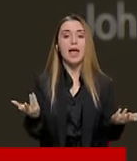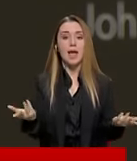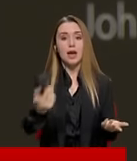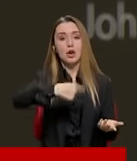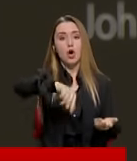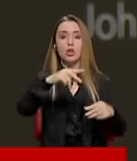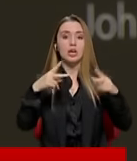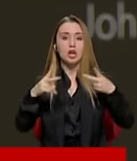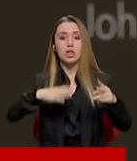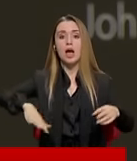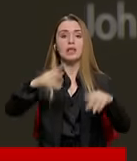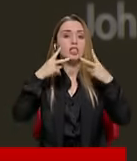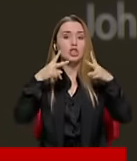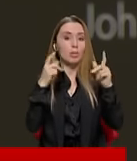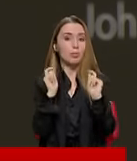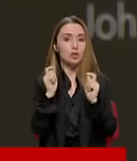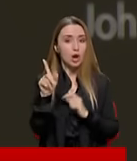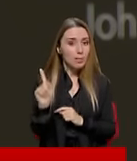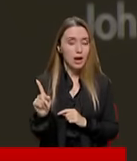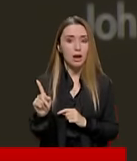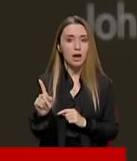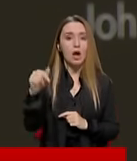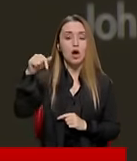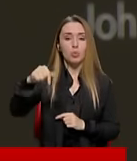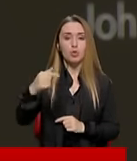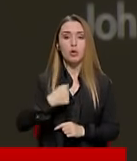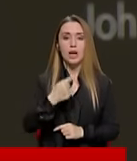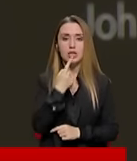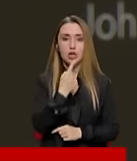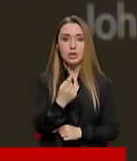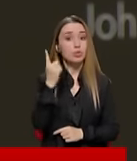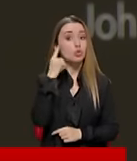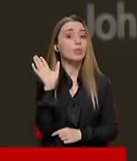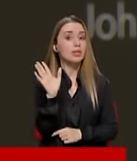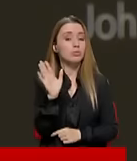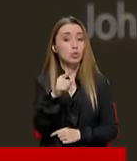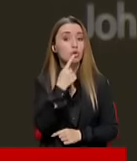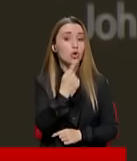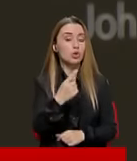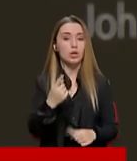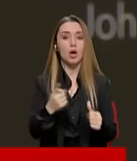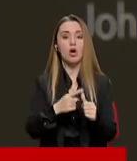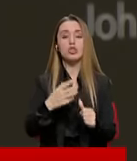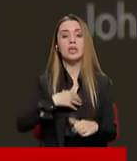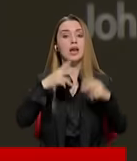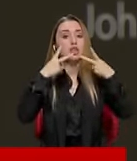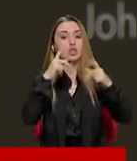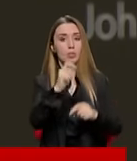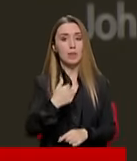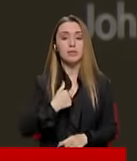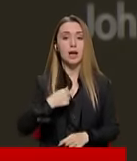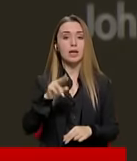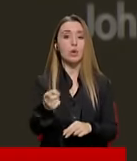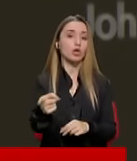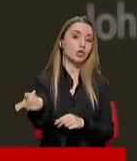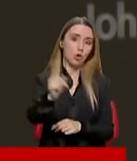onlar da açıklar herkes açıklamak zorunda ama bunu Eğer ben söylediğini duymadım Bunu söylüyorsa önce kendiniz açıklarsınız benim gibi